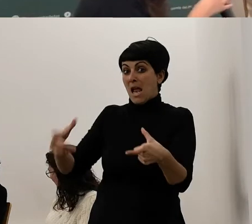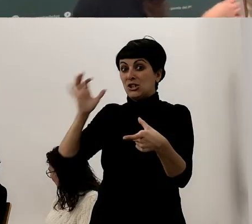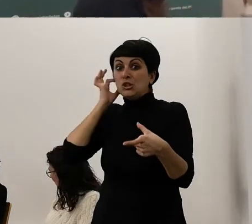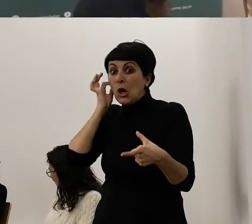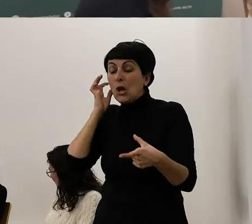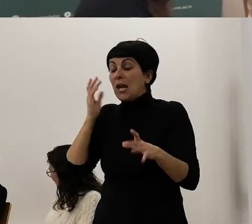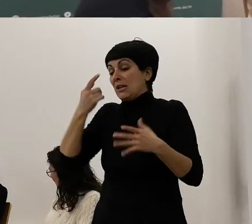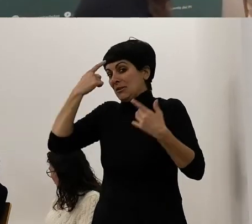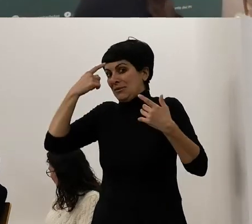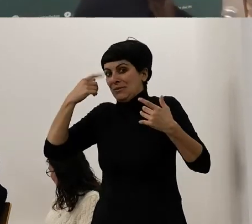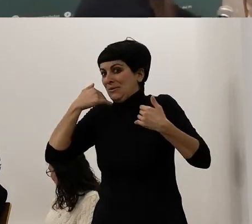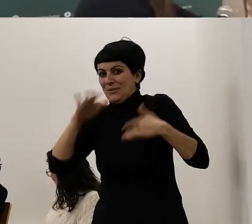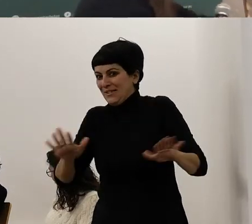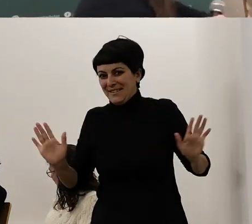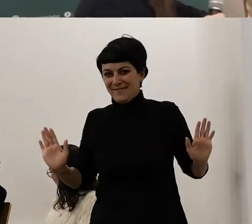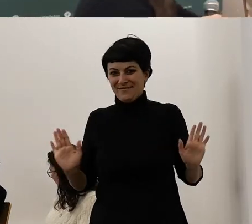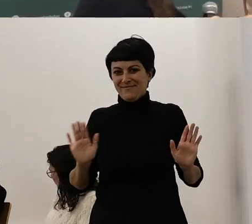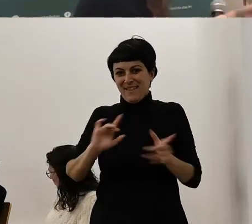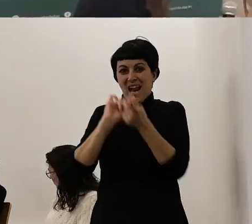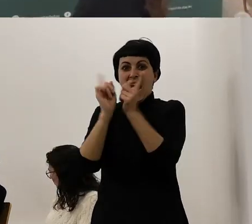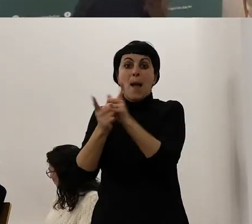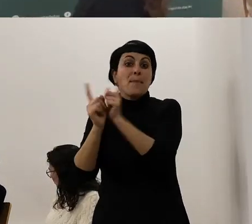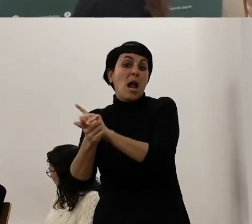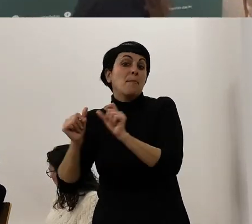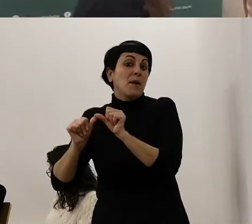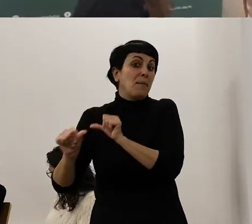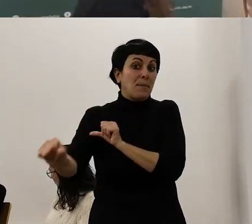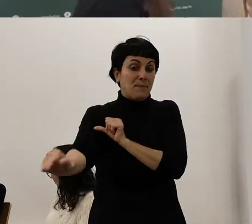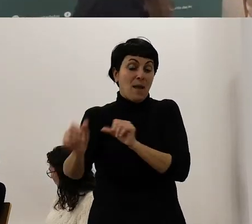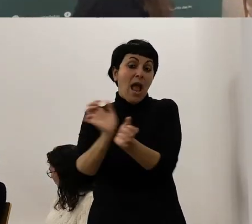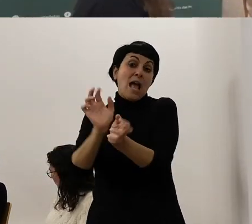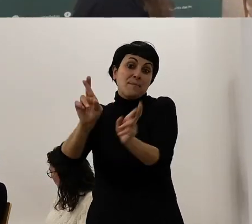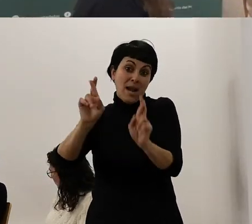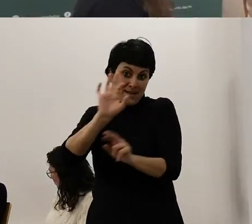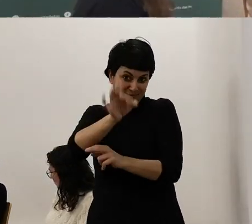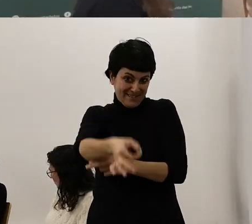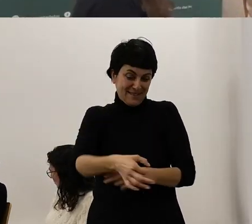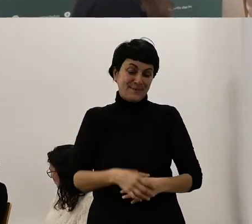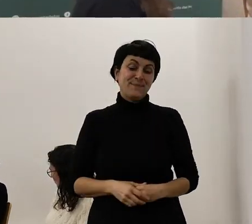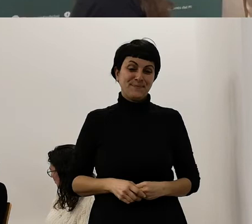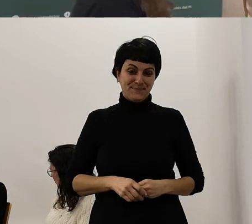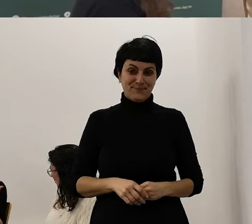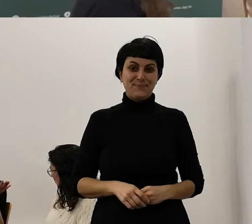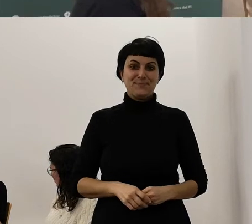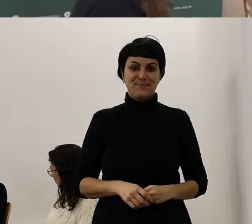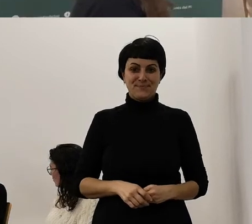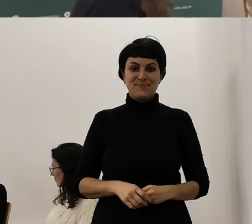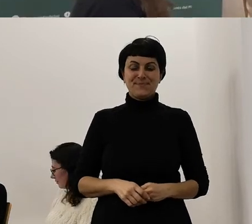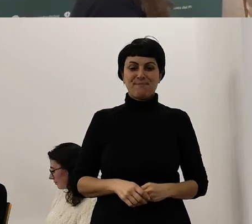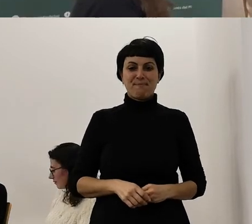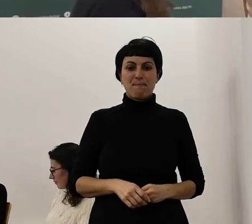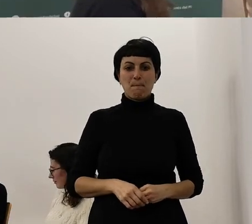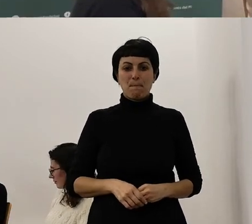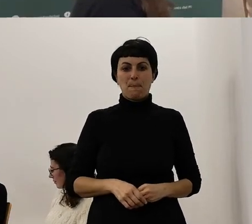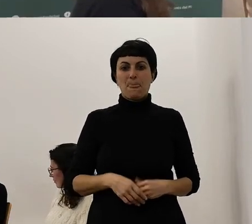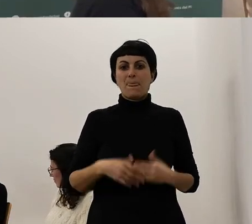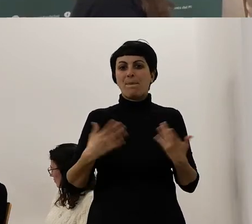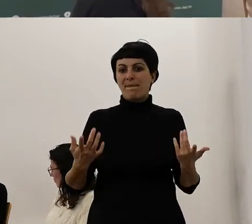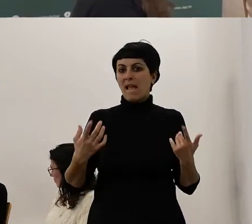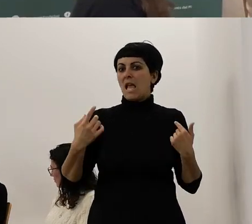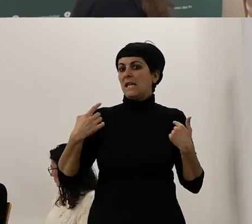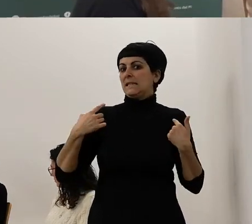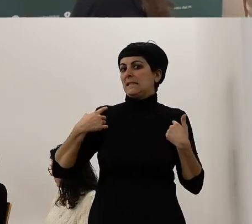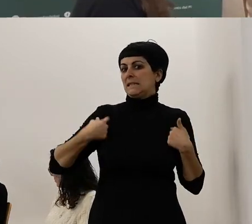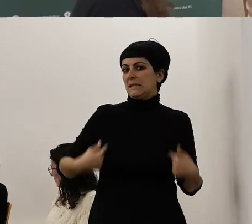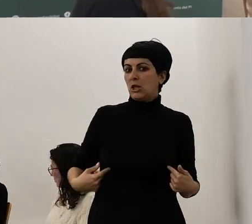o... Esperem, sí, clar que sí, i esperem que realment, doncs, no, com deia la Montserrat, que